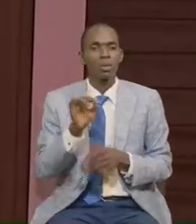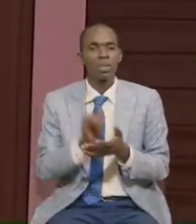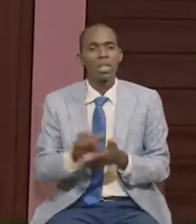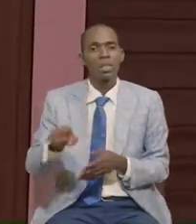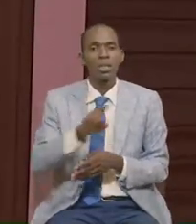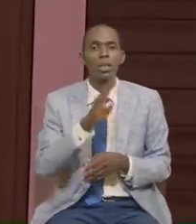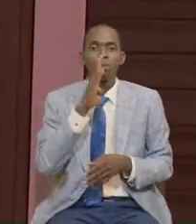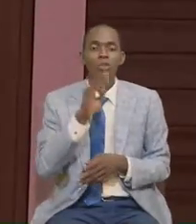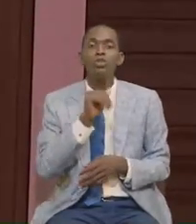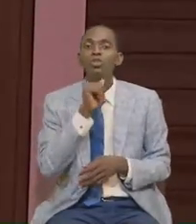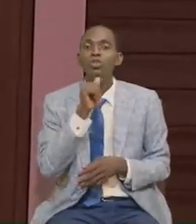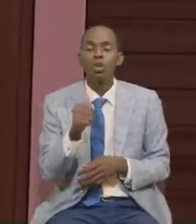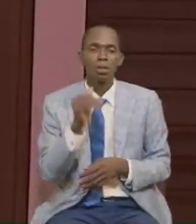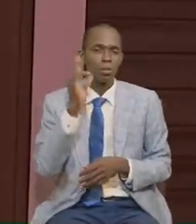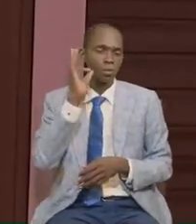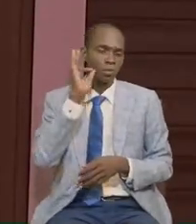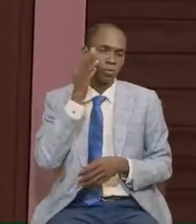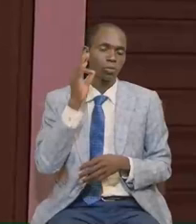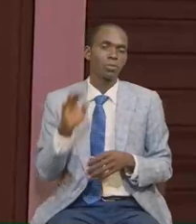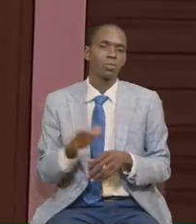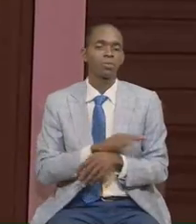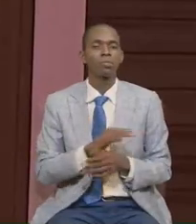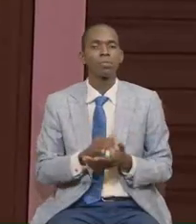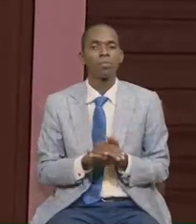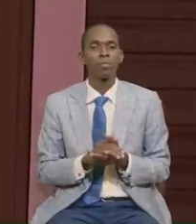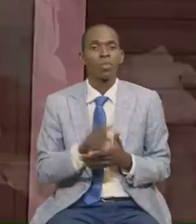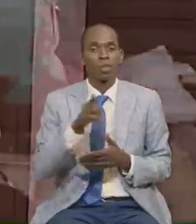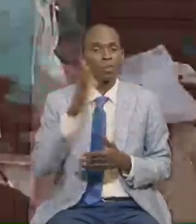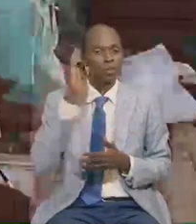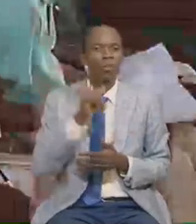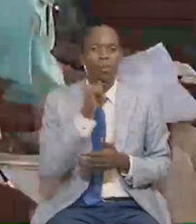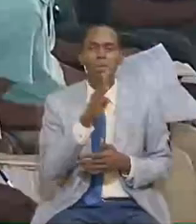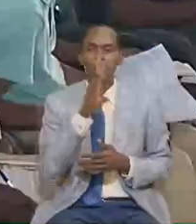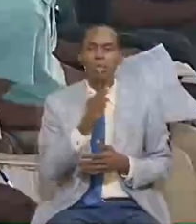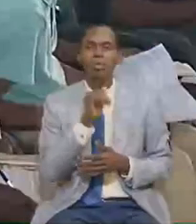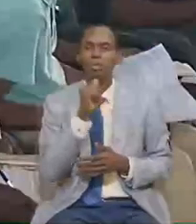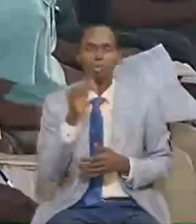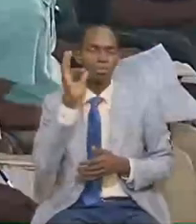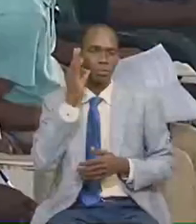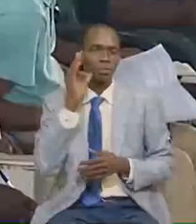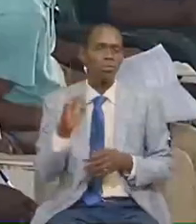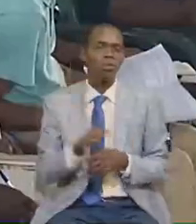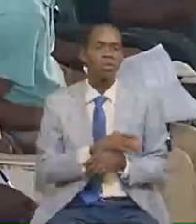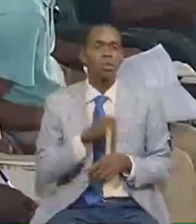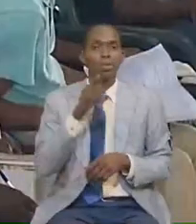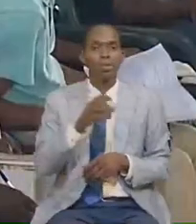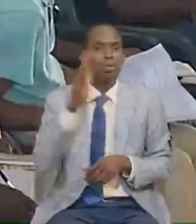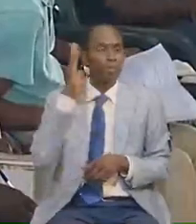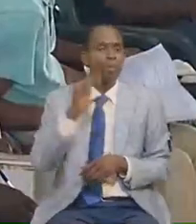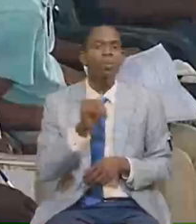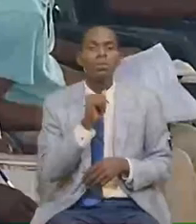sans produire des fruits. Tu ne seras pas infructueux. J'ai dit, tu ne seras pas